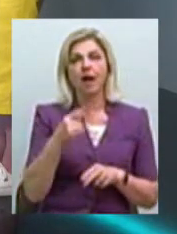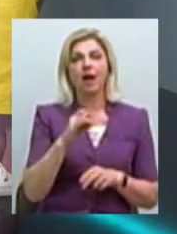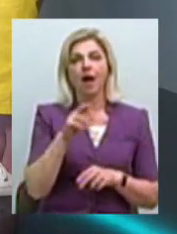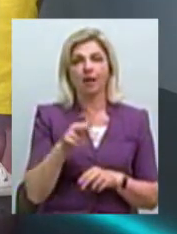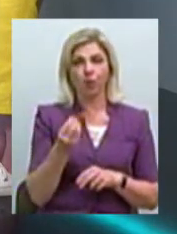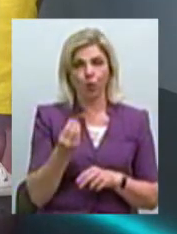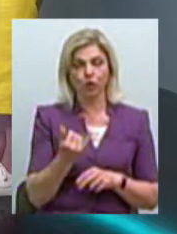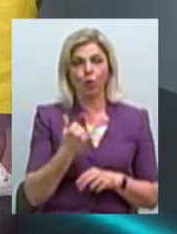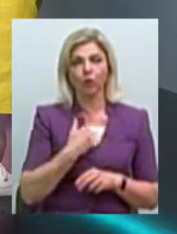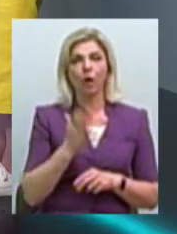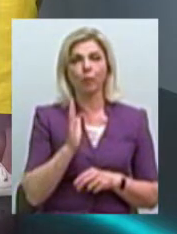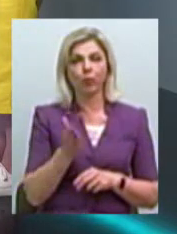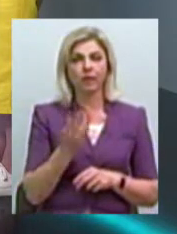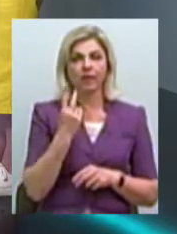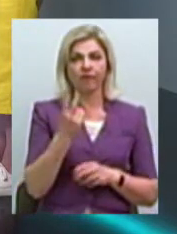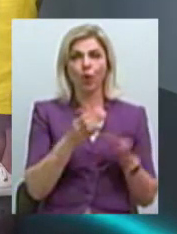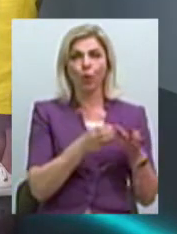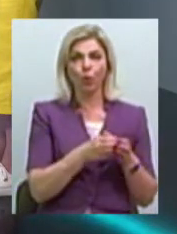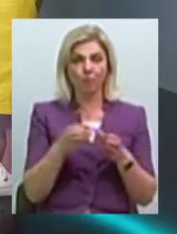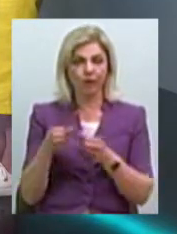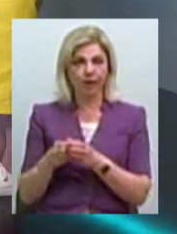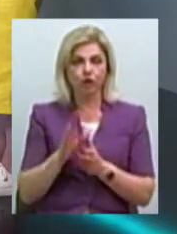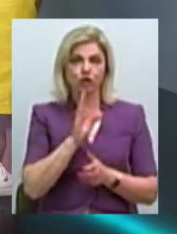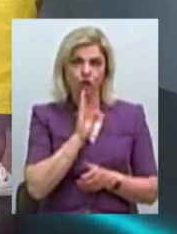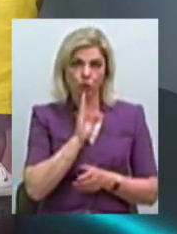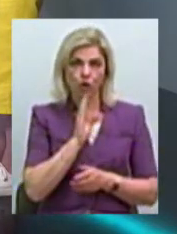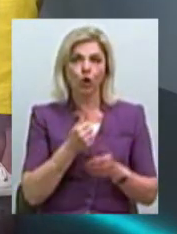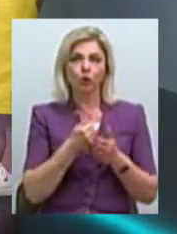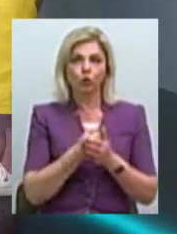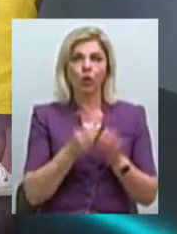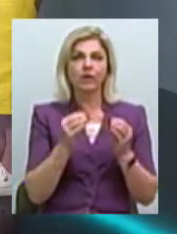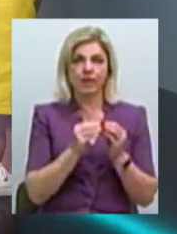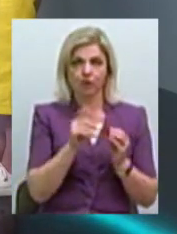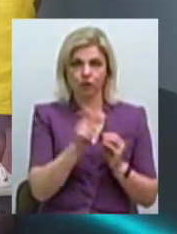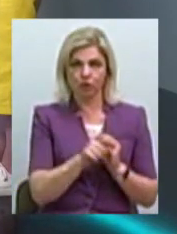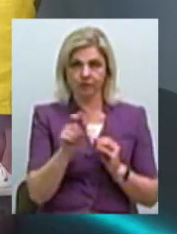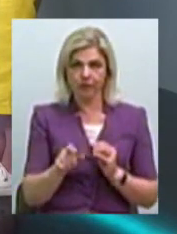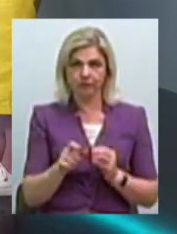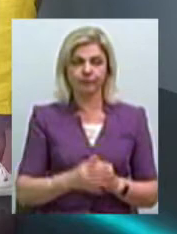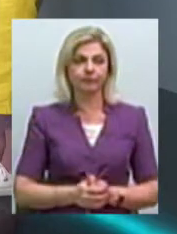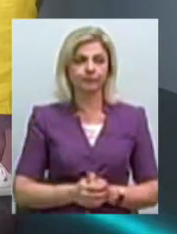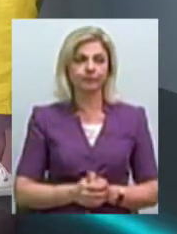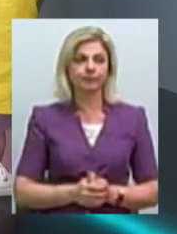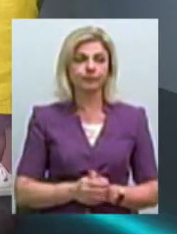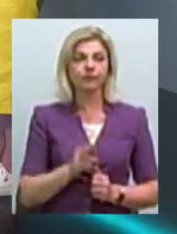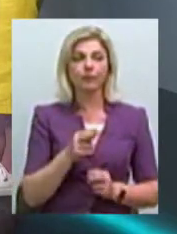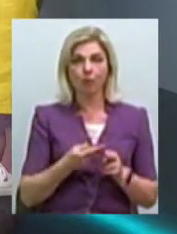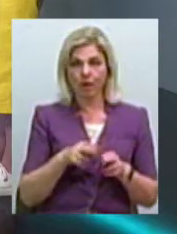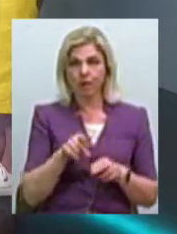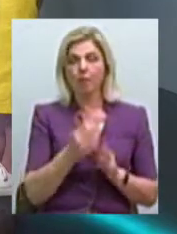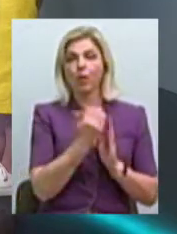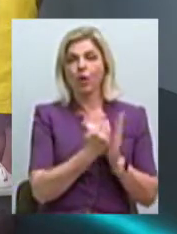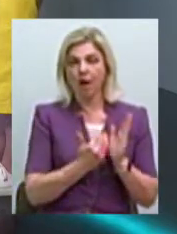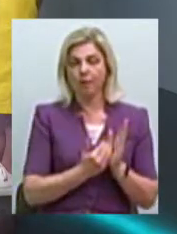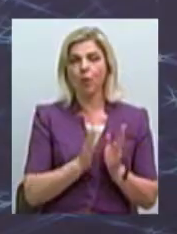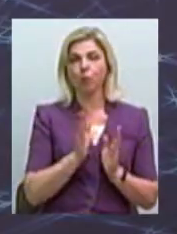буде дві групи жінок до 10 осіб. І в рамках даного проєкту